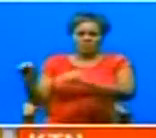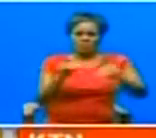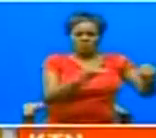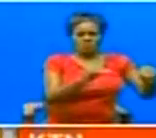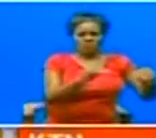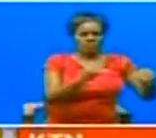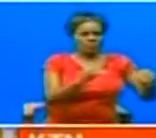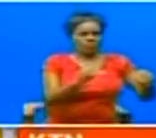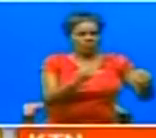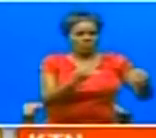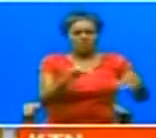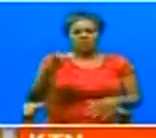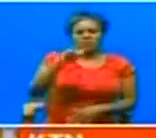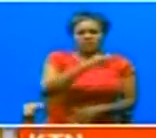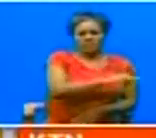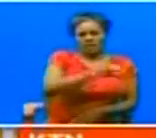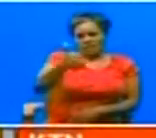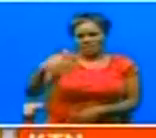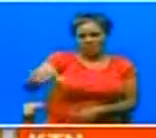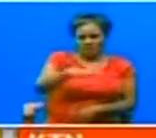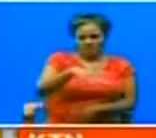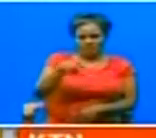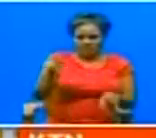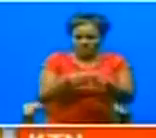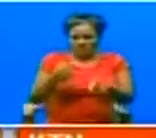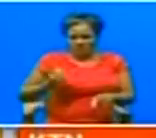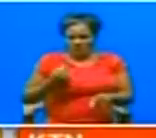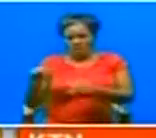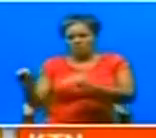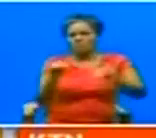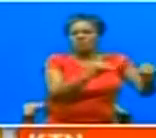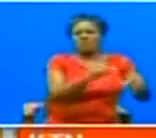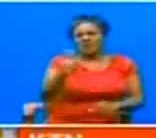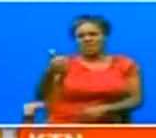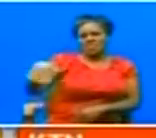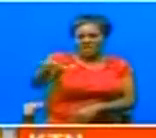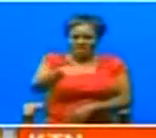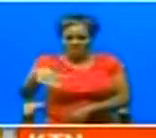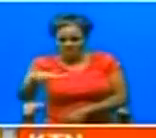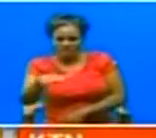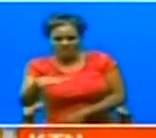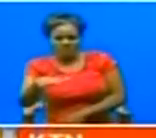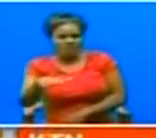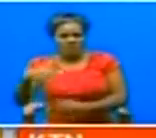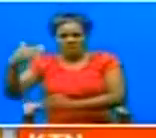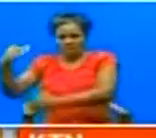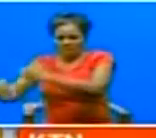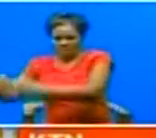takaba, imeishi kwa badadi, na yeye imeama simple, naishi kwa badadi, imekuwa